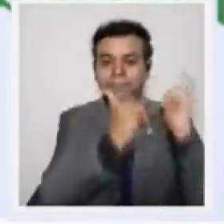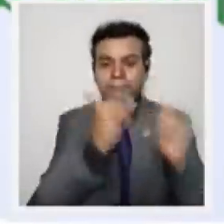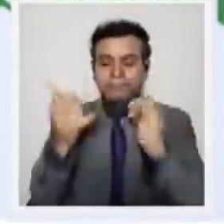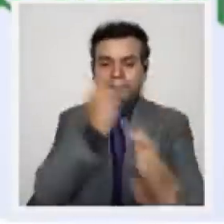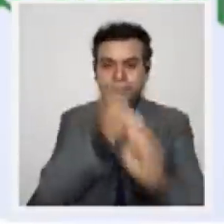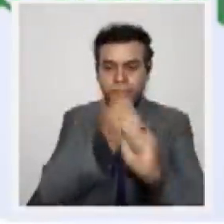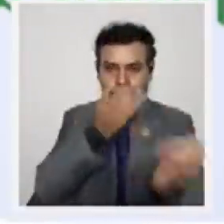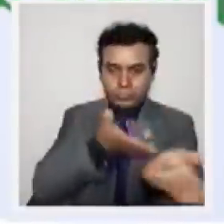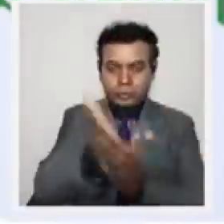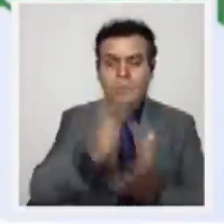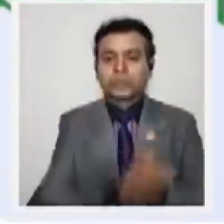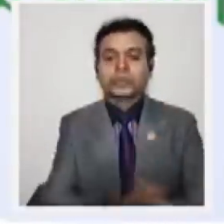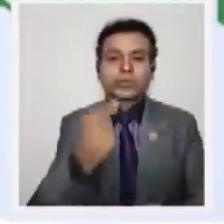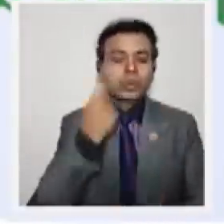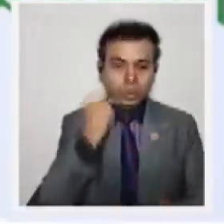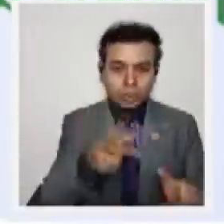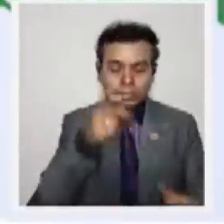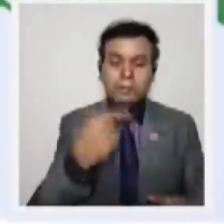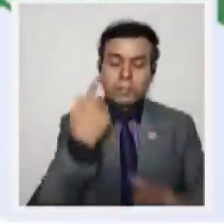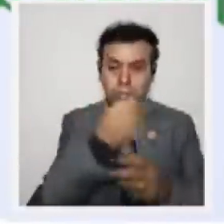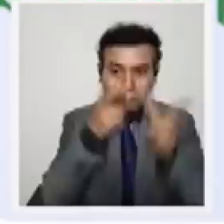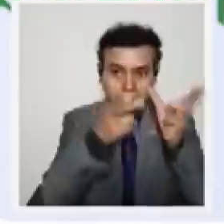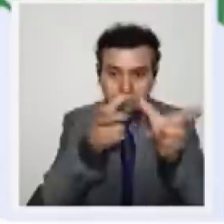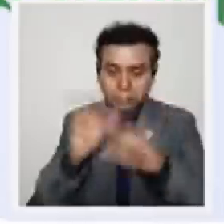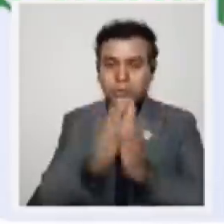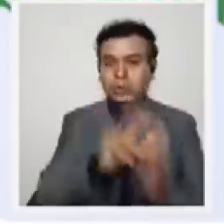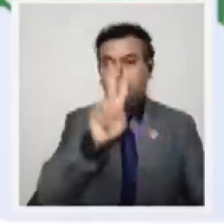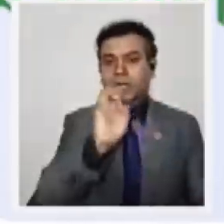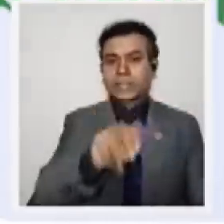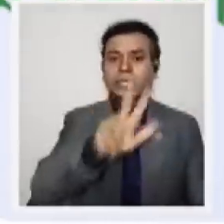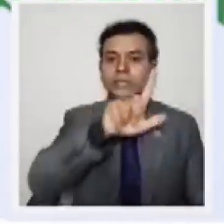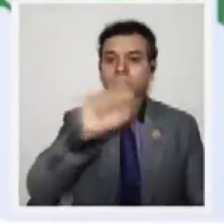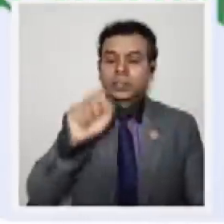নার্সিং ডরমিটারিতে আরও 200টি আইসোলেশন শয্যার প্রস্তুতি চলছে।